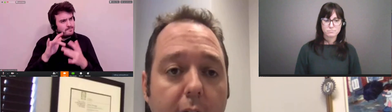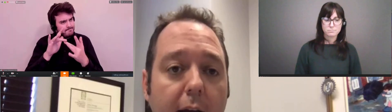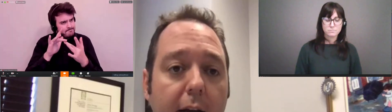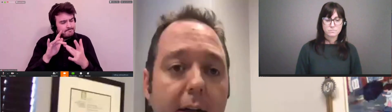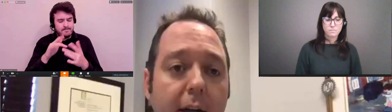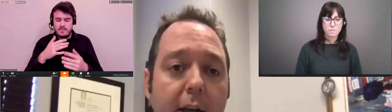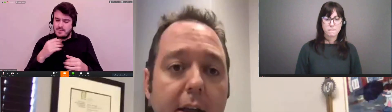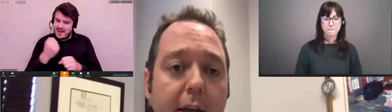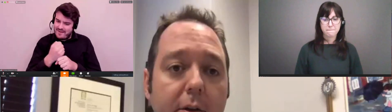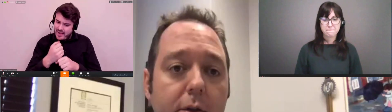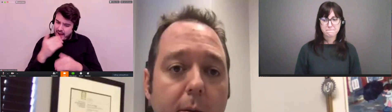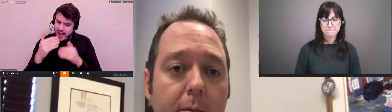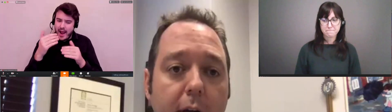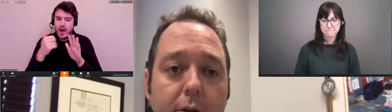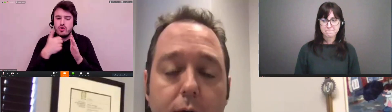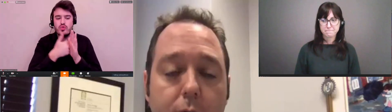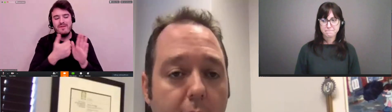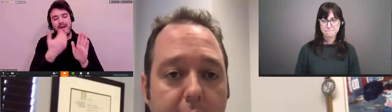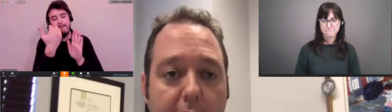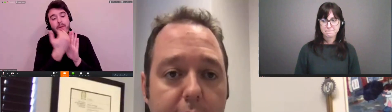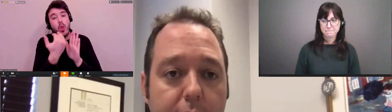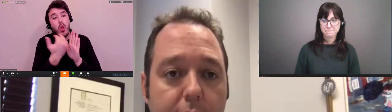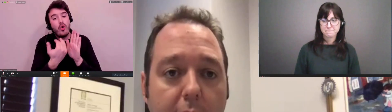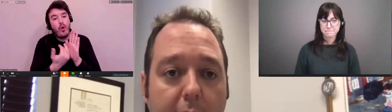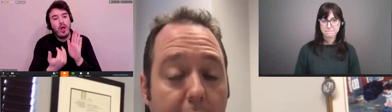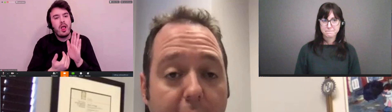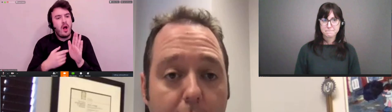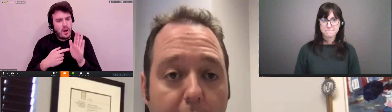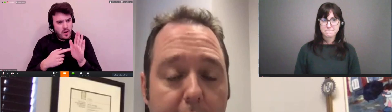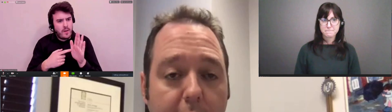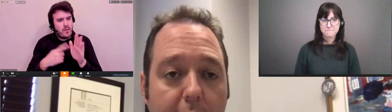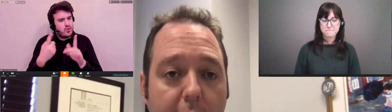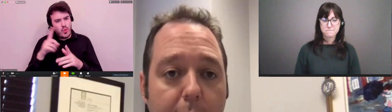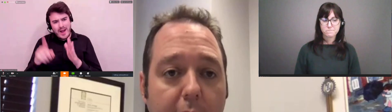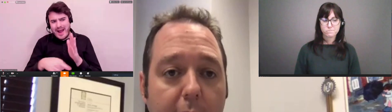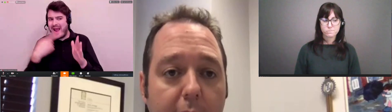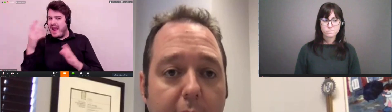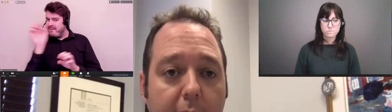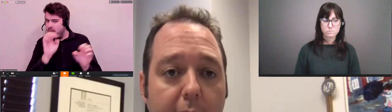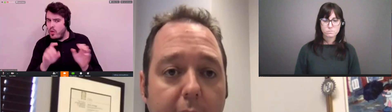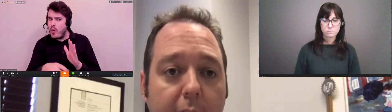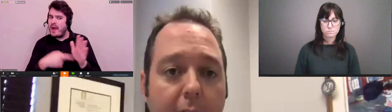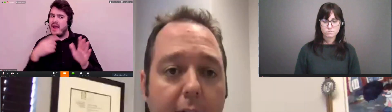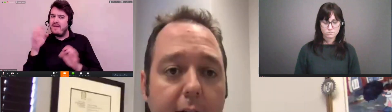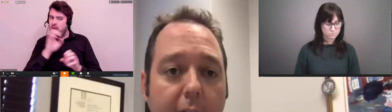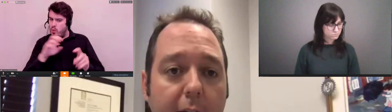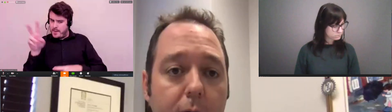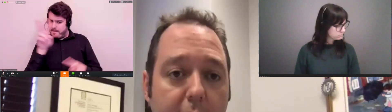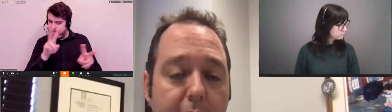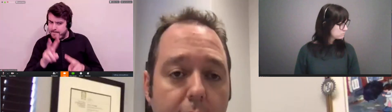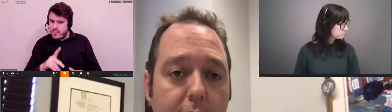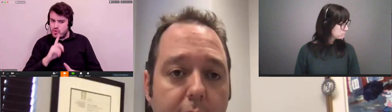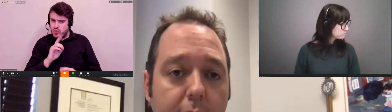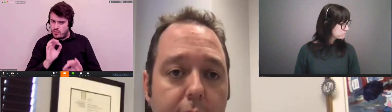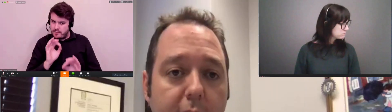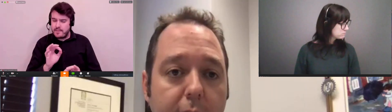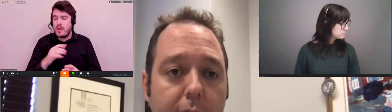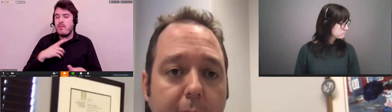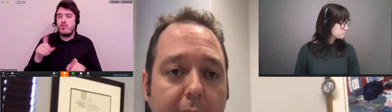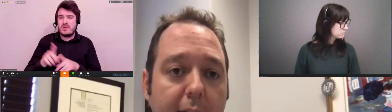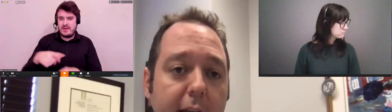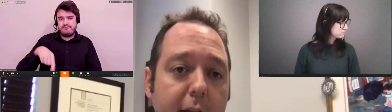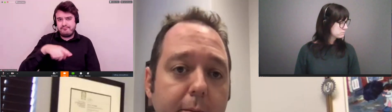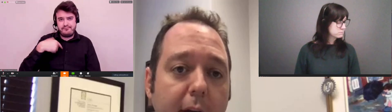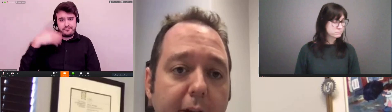protocoles qui nous sommes toujours en train de réévaluer et nous savons que nous avons